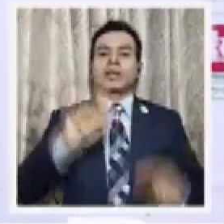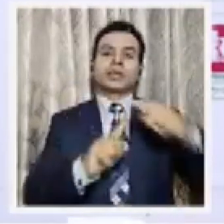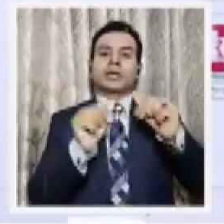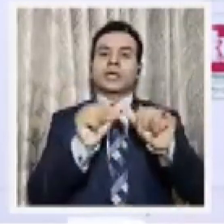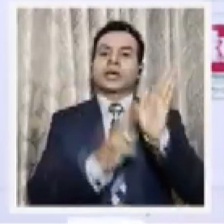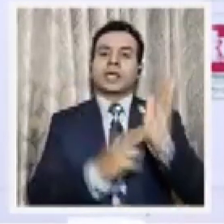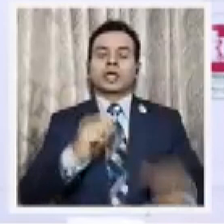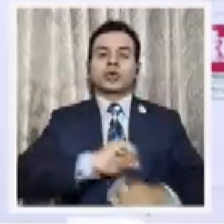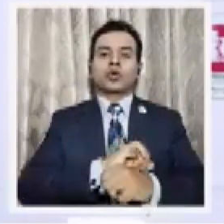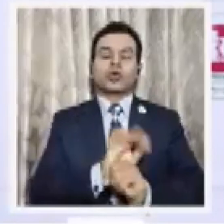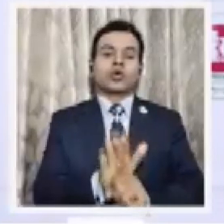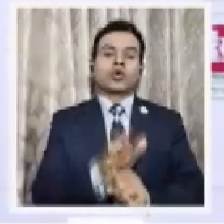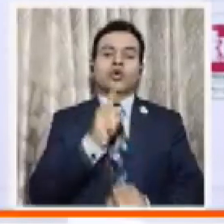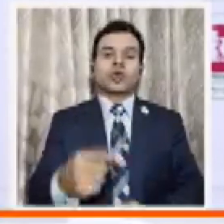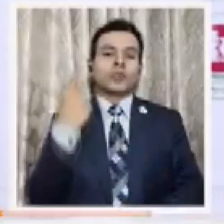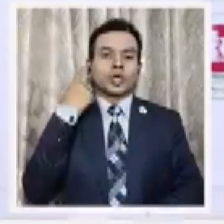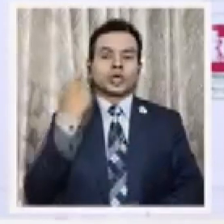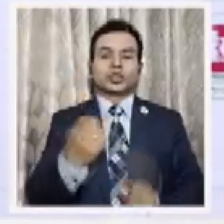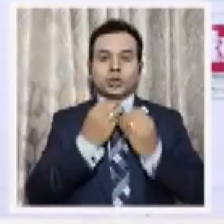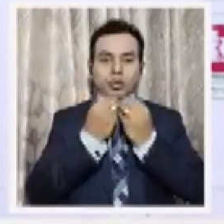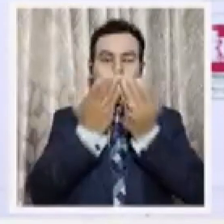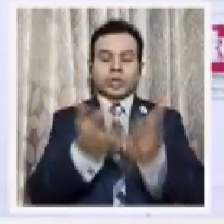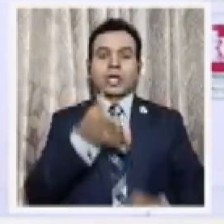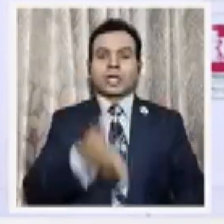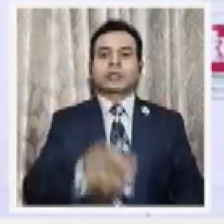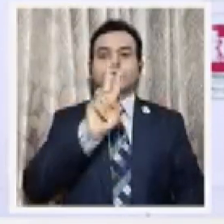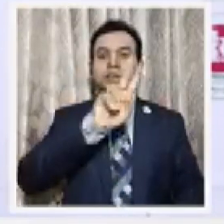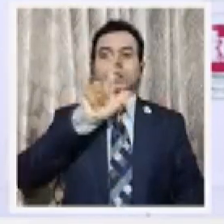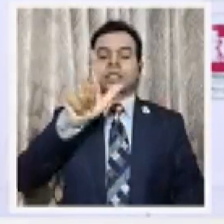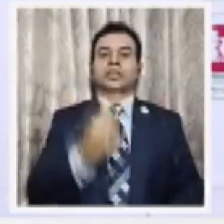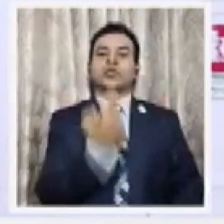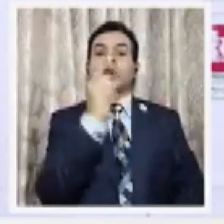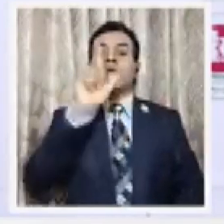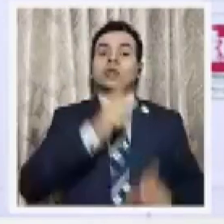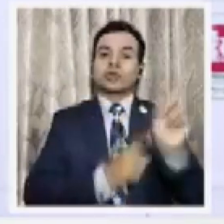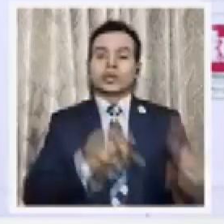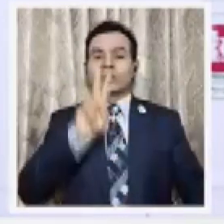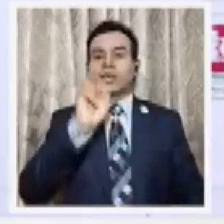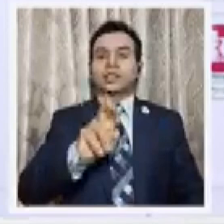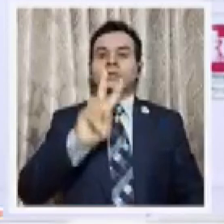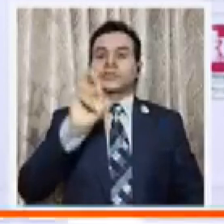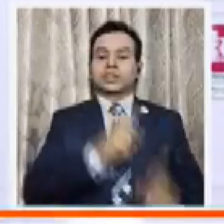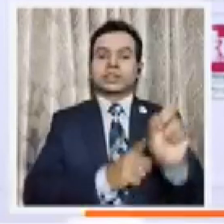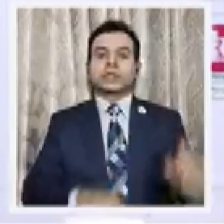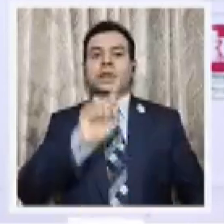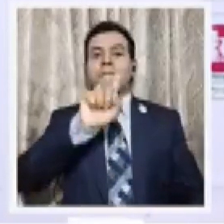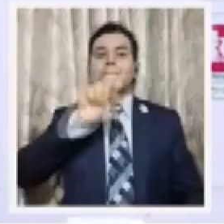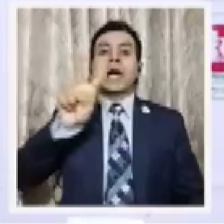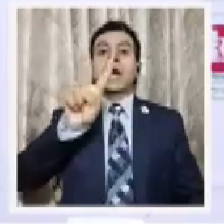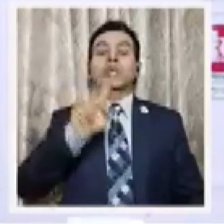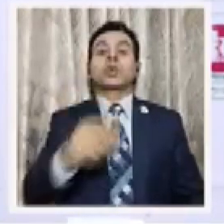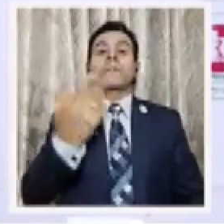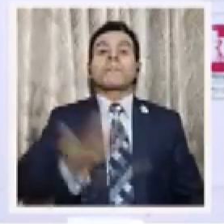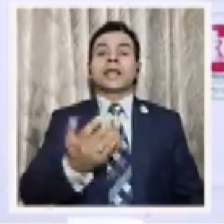অতিরিক্ত মহাপরিচালক প্রশাসন স্বাস্থ্য অধিদপ্তর থেকে কোভিড-19 দৈনিক স্বাস্থ্য বুলেটিন নিয়ে প্রতিদিনের মতো আজও আপনাদের সামনে এসেছি।